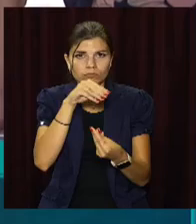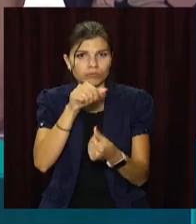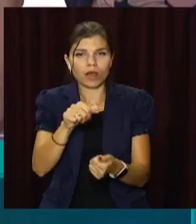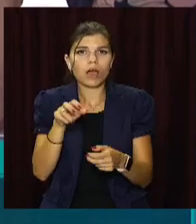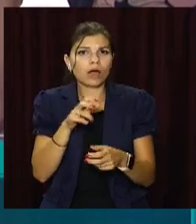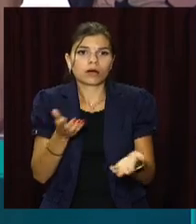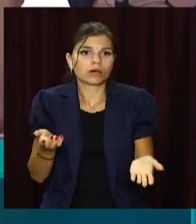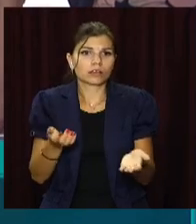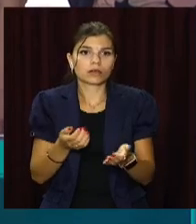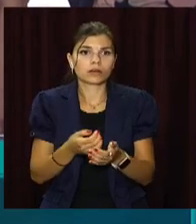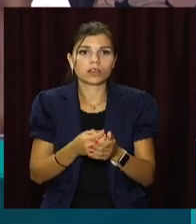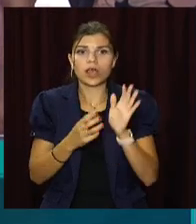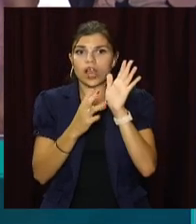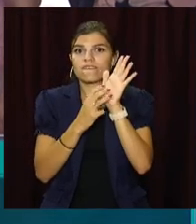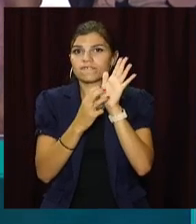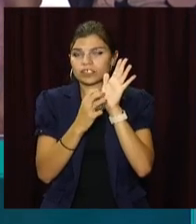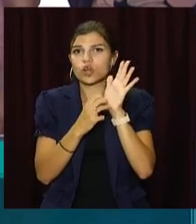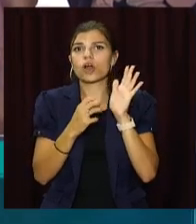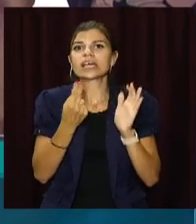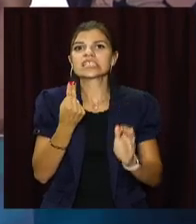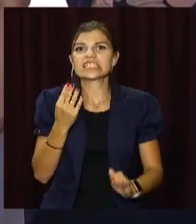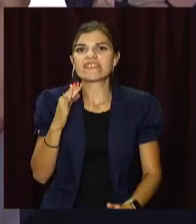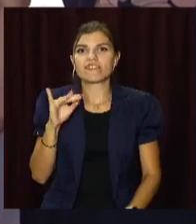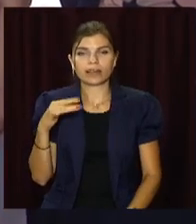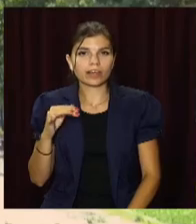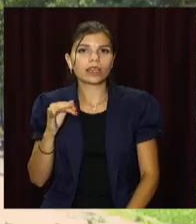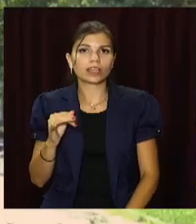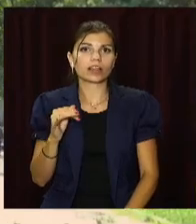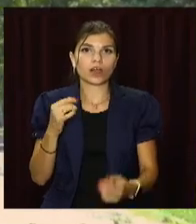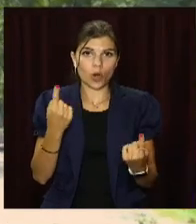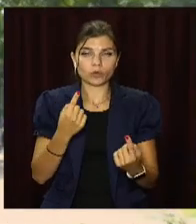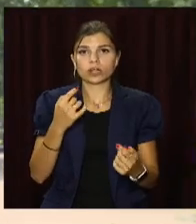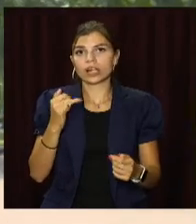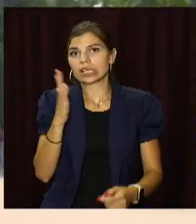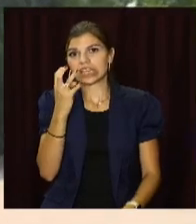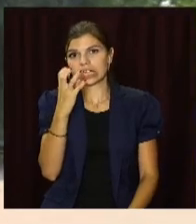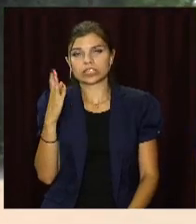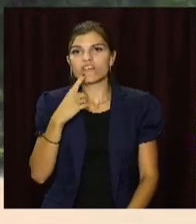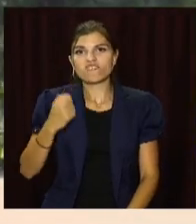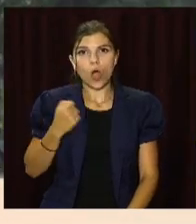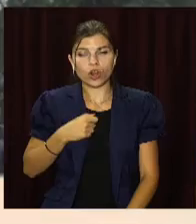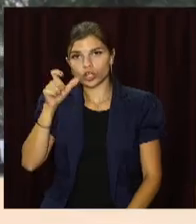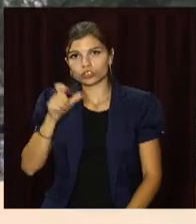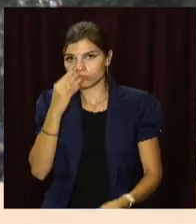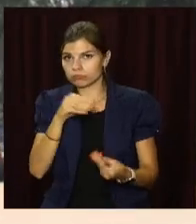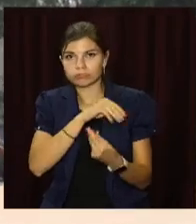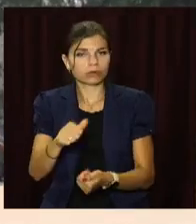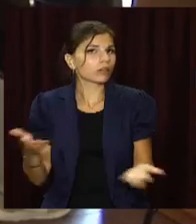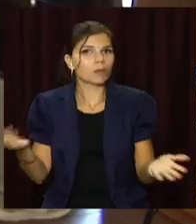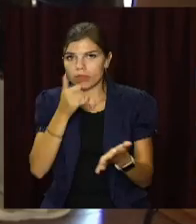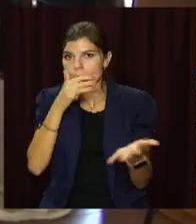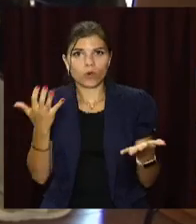Це 800 цивільних осіб і більше 300 осіб військових. Дніпро – третє місто в Україні, де експонується